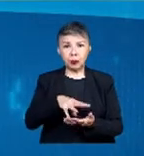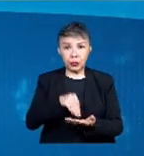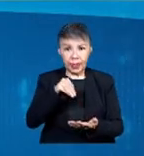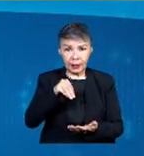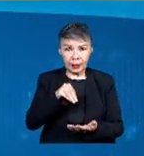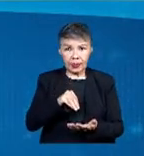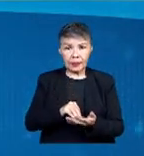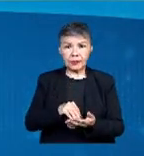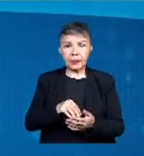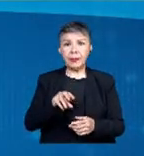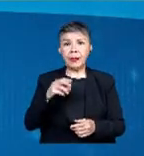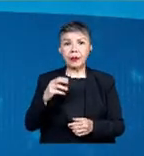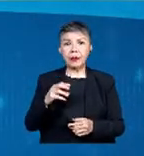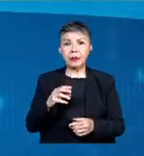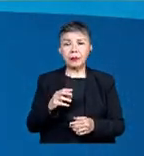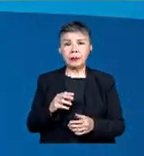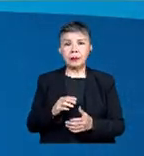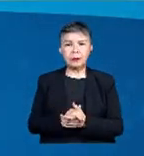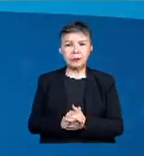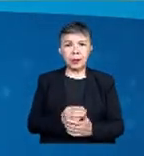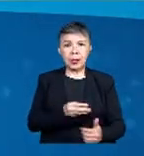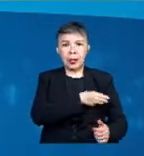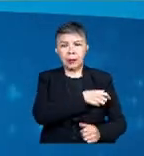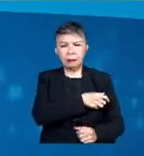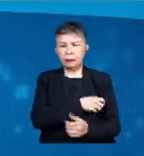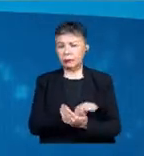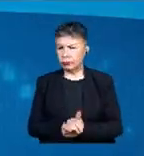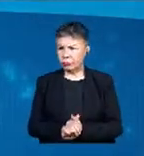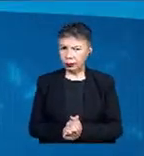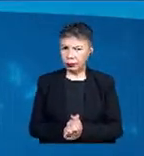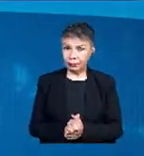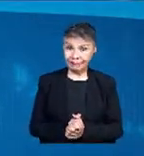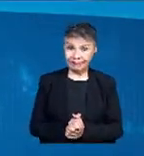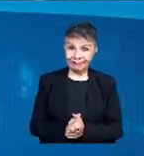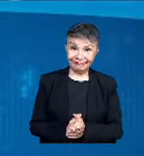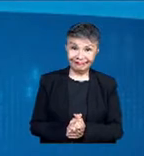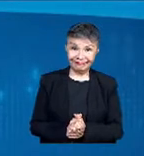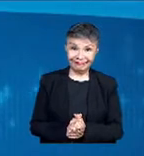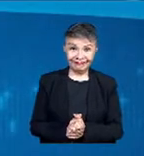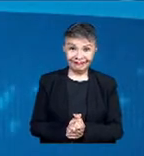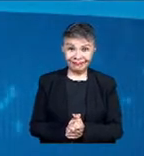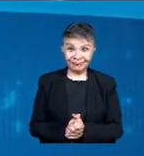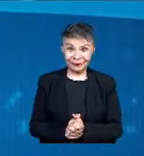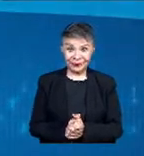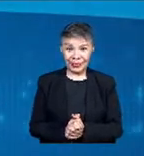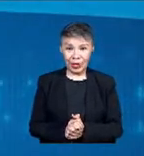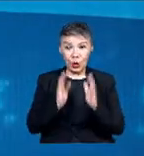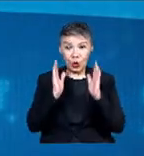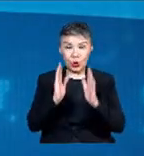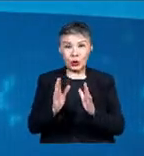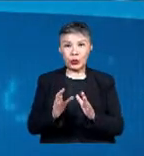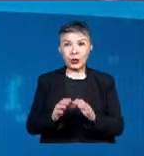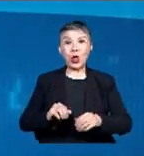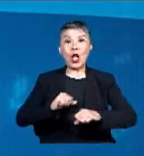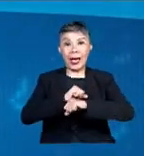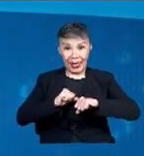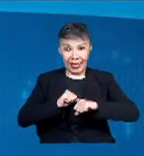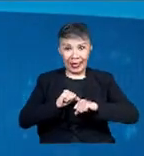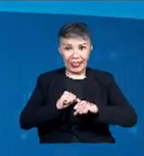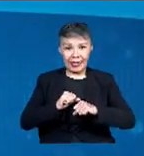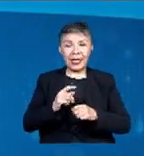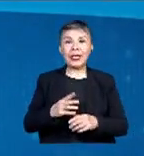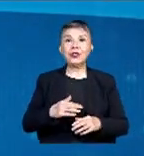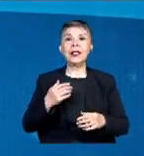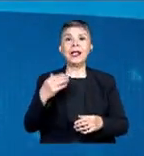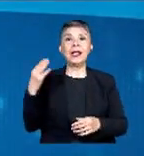ini yang khusus menangani para disabilitas dalam cabang olahraga. Jadi ini sangat mempermudah